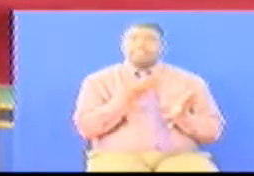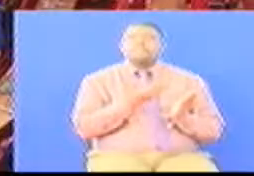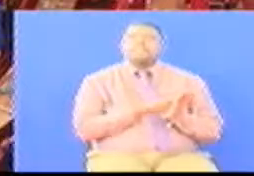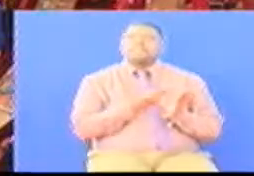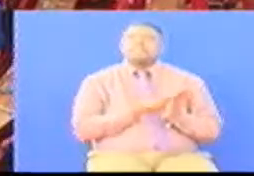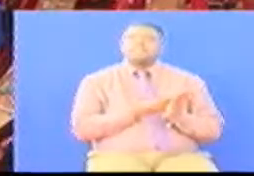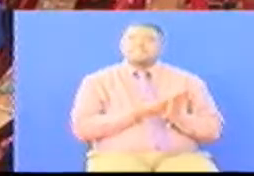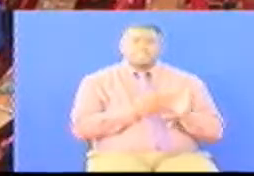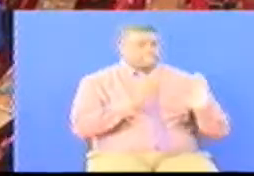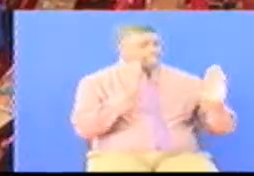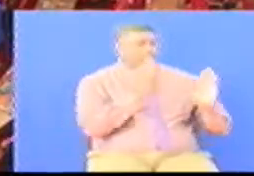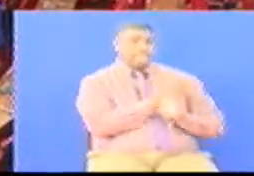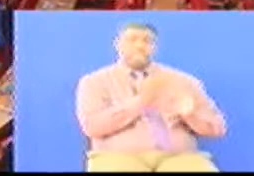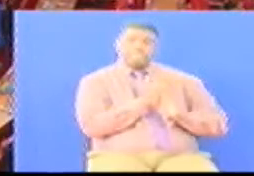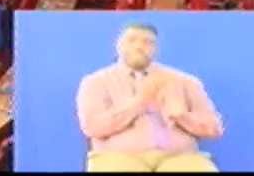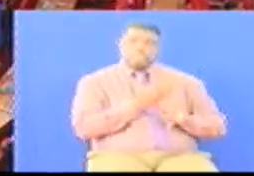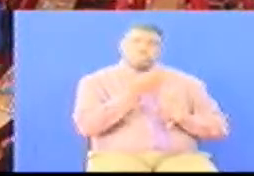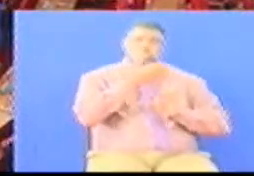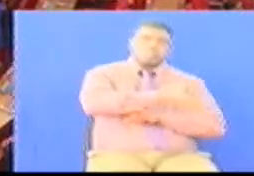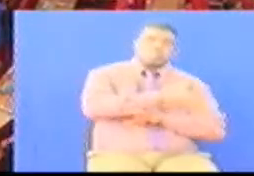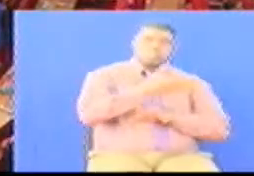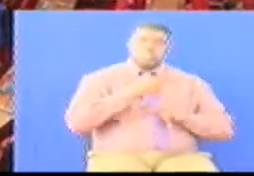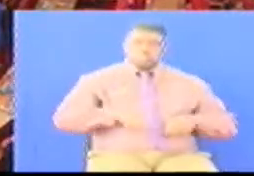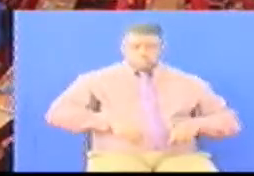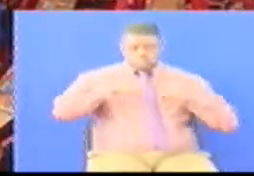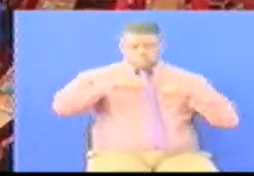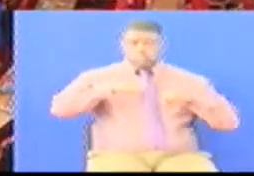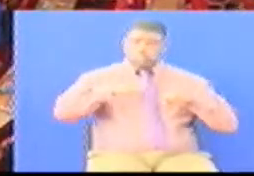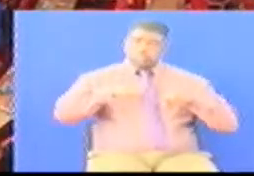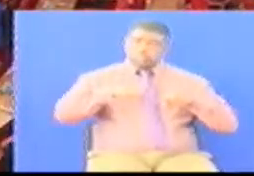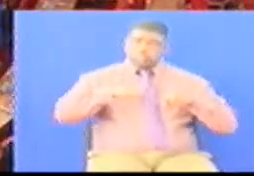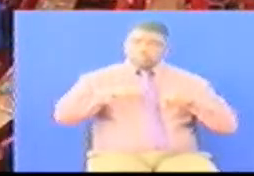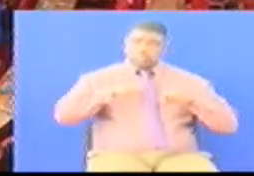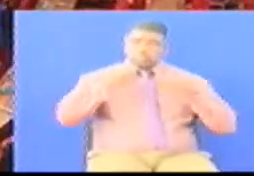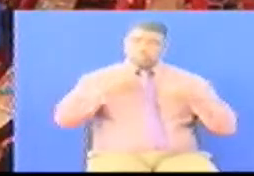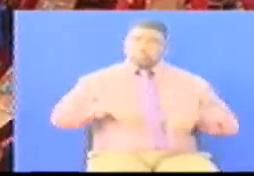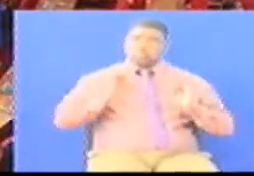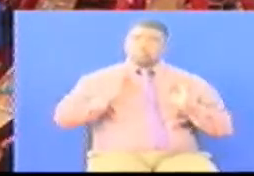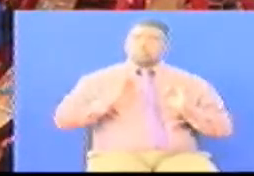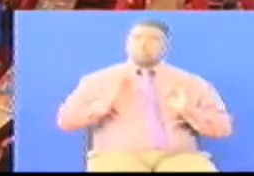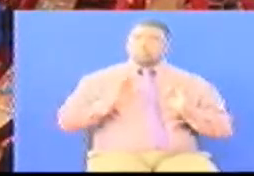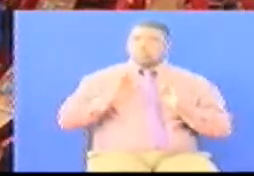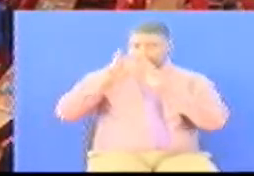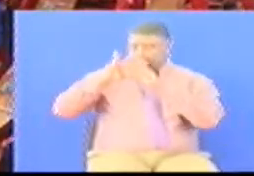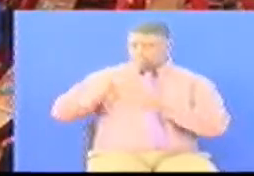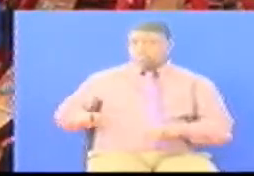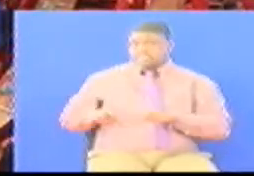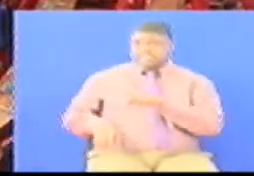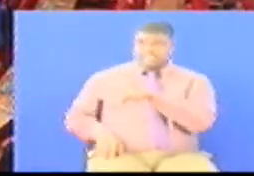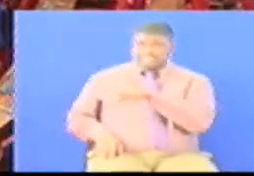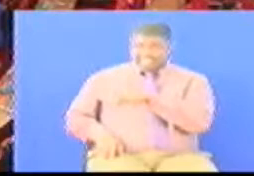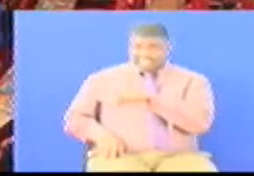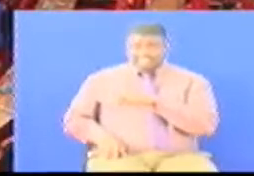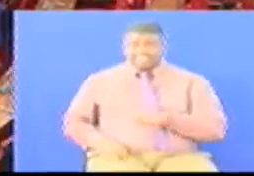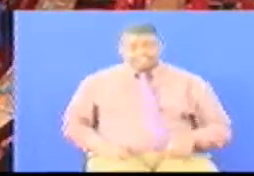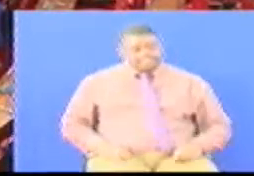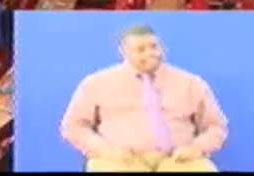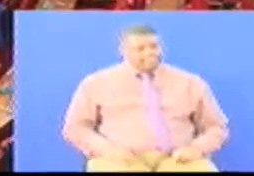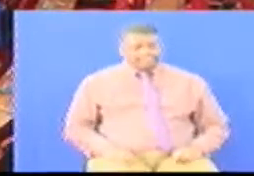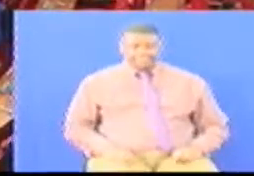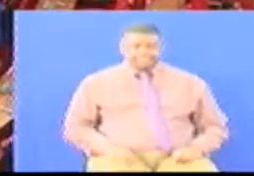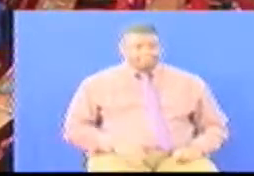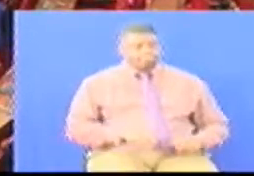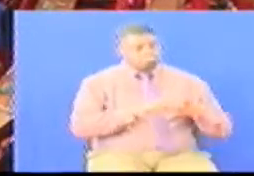iliyopendekezwa ni hali ya kuingilia uhuru wa ofisi ya taifa ya ukaguzi na audit. Aidha, CAG alibaini uwepo wa kiasi cha shilingi